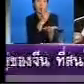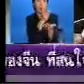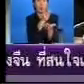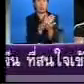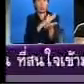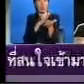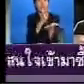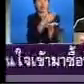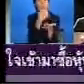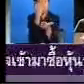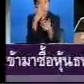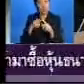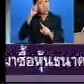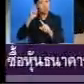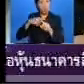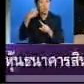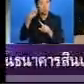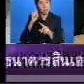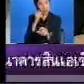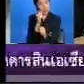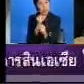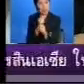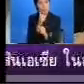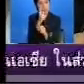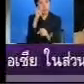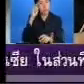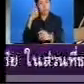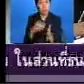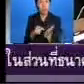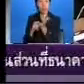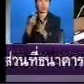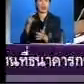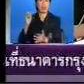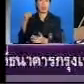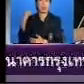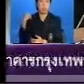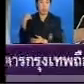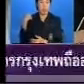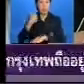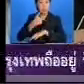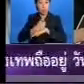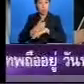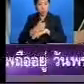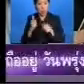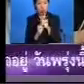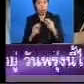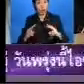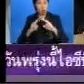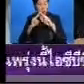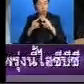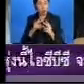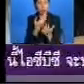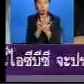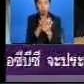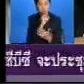ภายในเดือนตุลาคมนี้เพื่อเป็นการเสนอกลับให้ทางด้านคณะรัฐมนตรีครั้งหนึ่งนะครับทางด้านคุณประดิษฐ์ภัทรประสิทธิ์นะครับรัฐมนตรีช่วยกระทรวงการคลังก็ระบุน